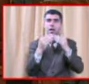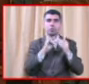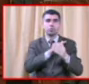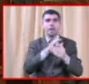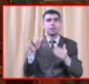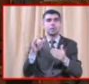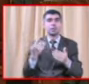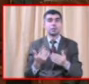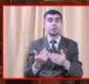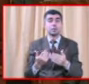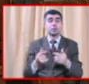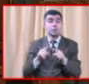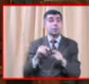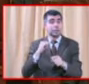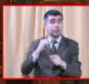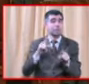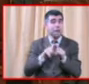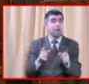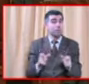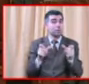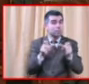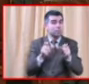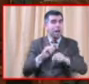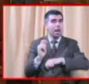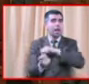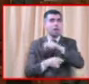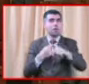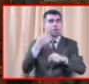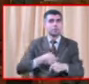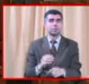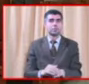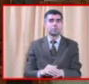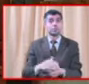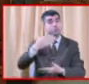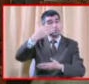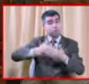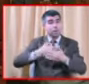إرجاع العناية بالعالم القروي وذلك بما يلي. يجب على